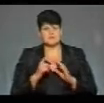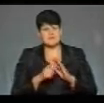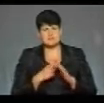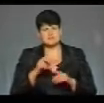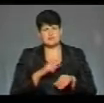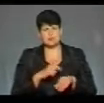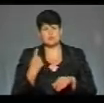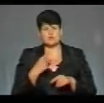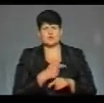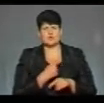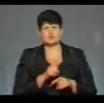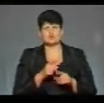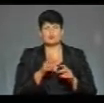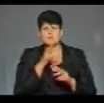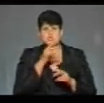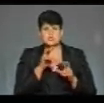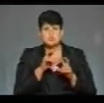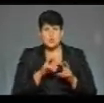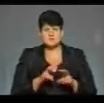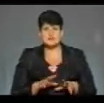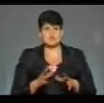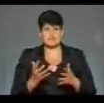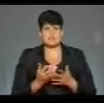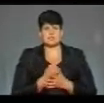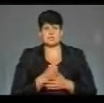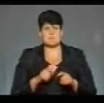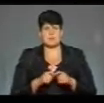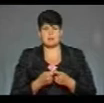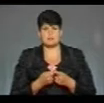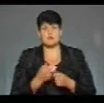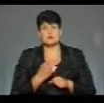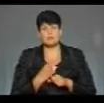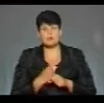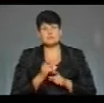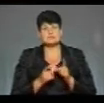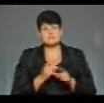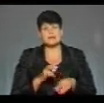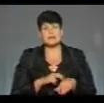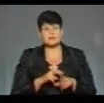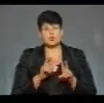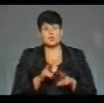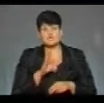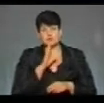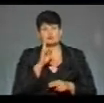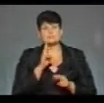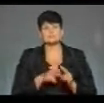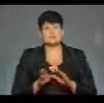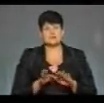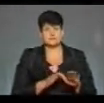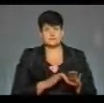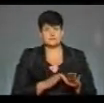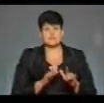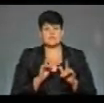обласної лікарні, чому під час обстеження в Ольги Залізняк не виявили переломів. Але робоча зміна лікаря, який оглядав жінку, завершилася.